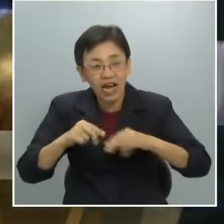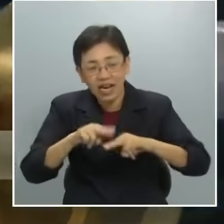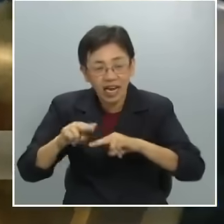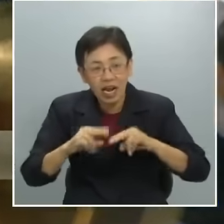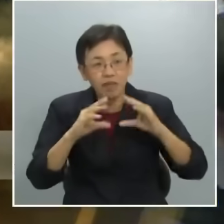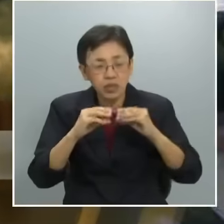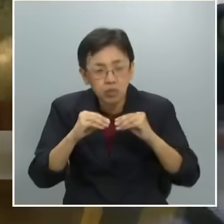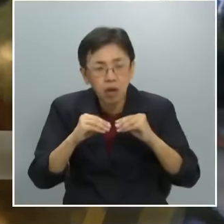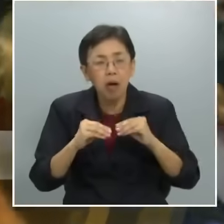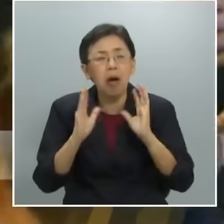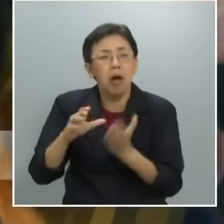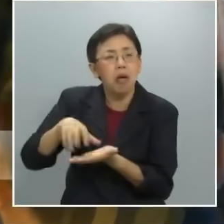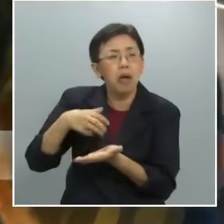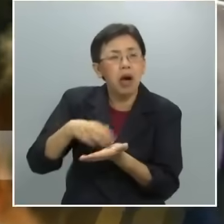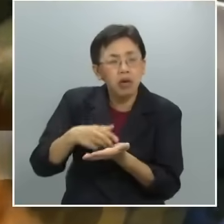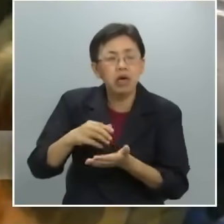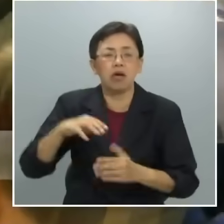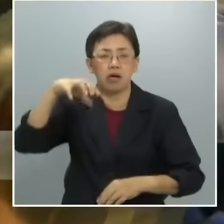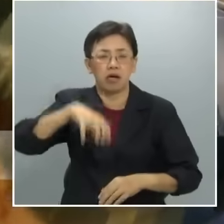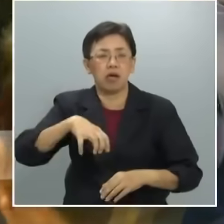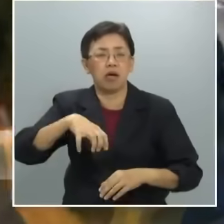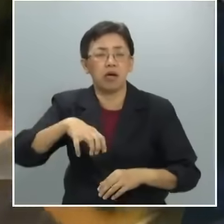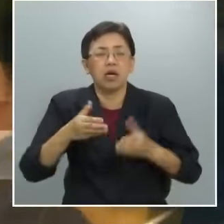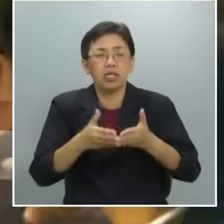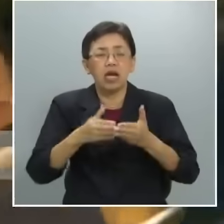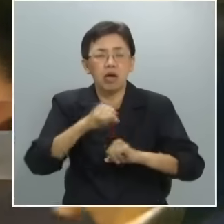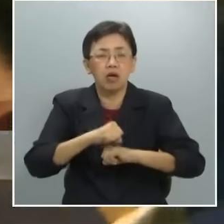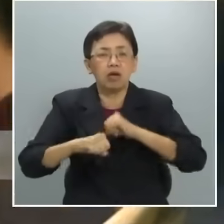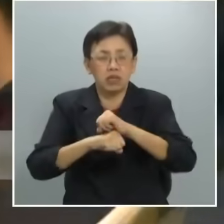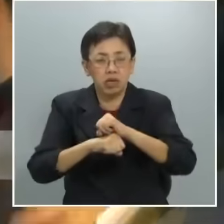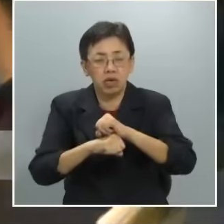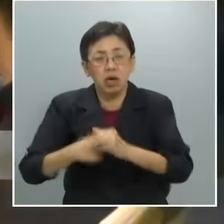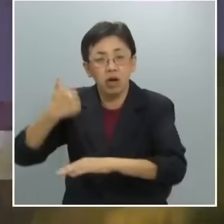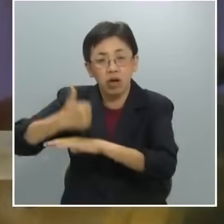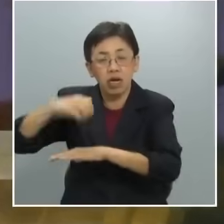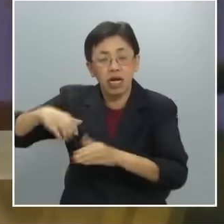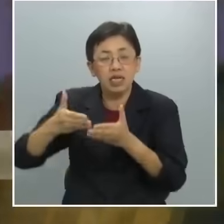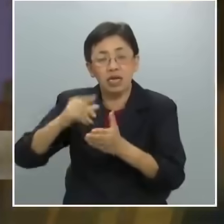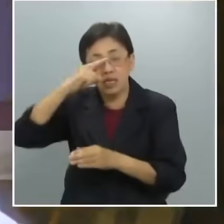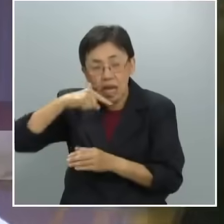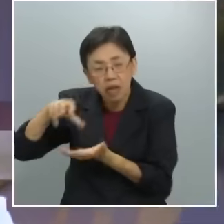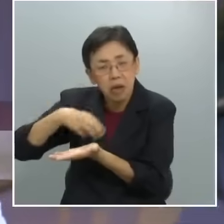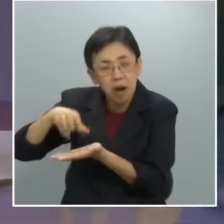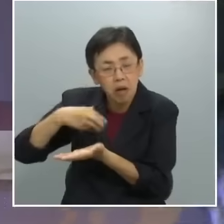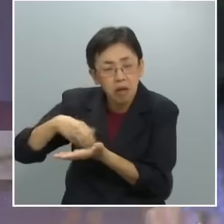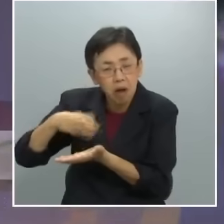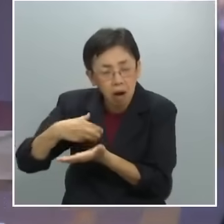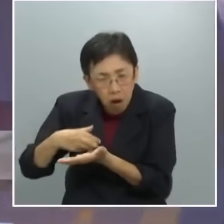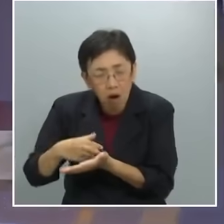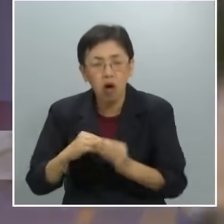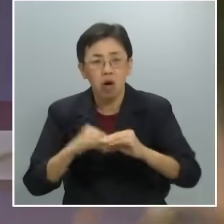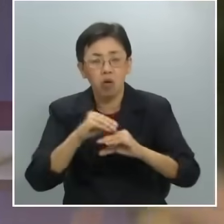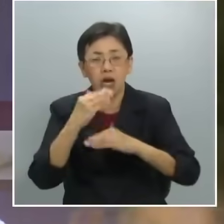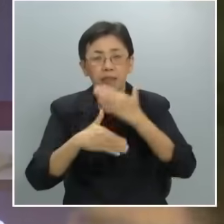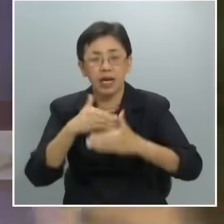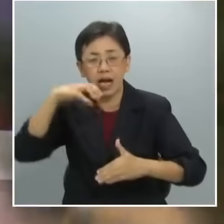ารับรายงานเรื่องการก่อสร้างท่าเทียบเรือของผู้ในการการท่าเรือแห่งประเทศไทยที่รายงานความคืบหน้าโครงการพัฒนาท่